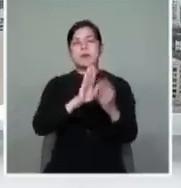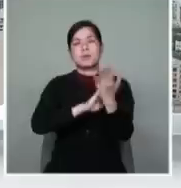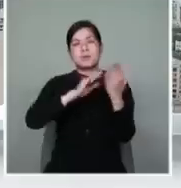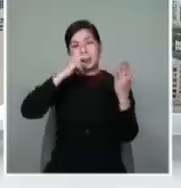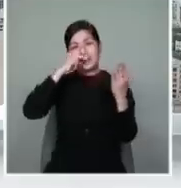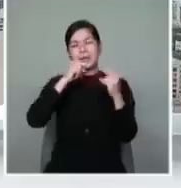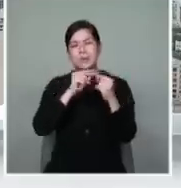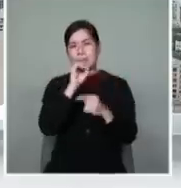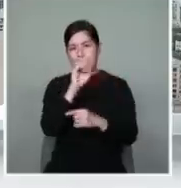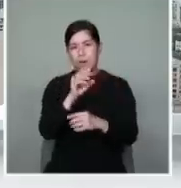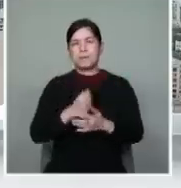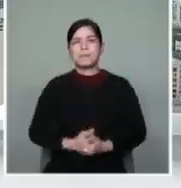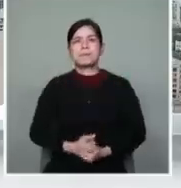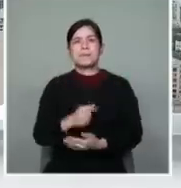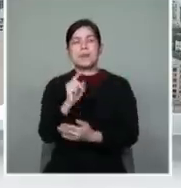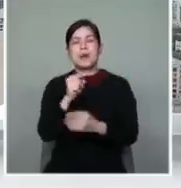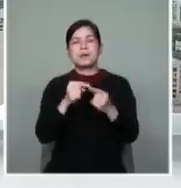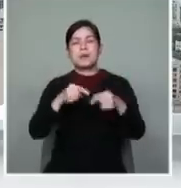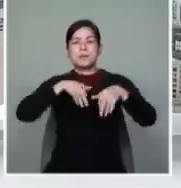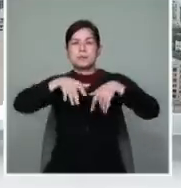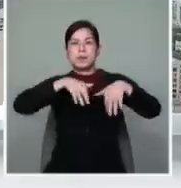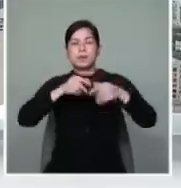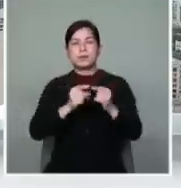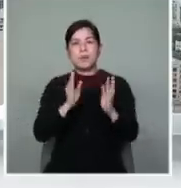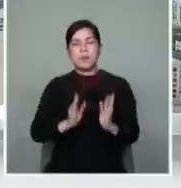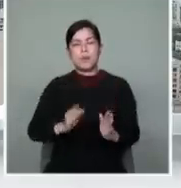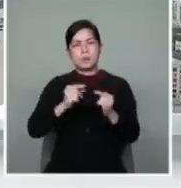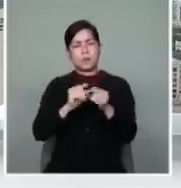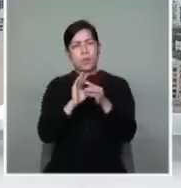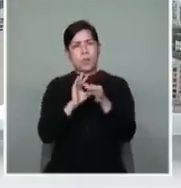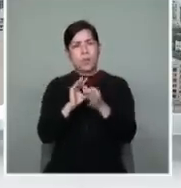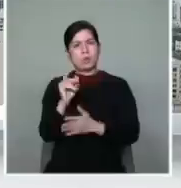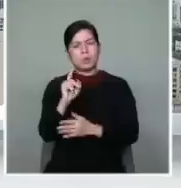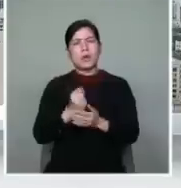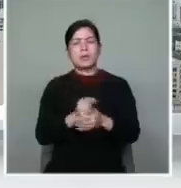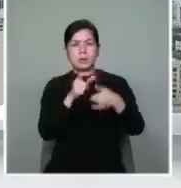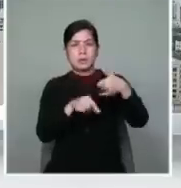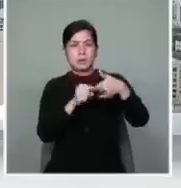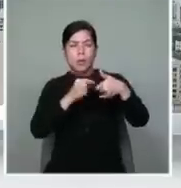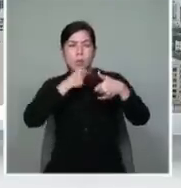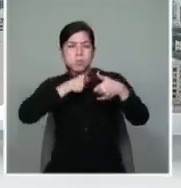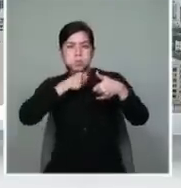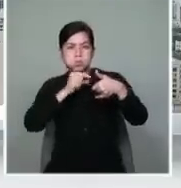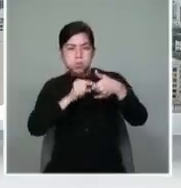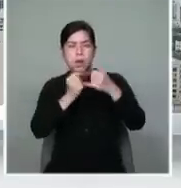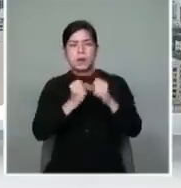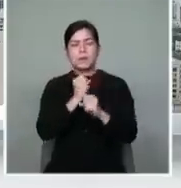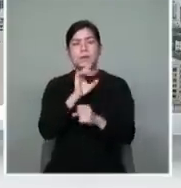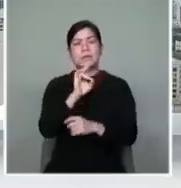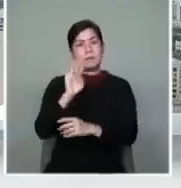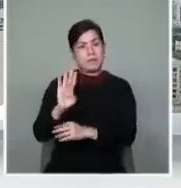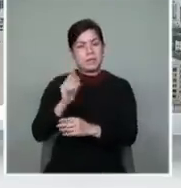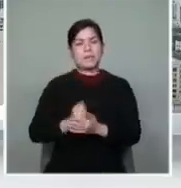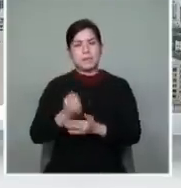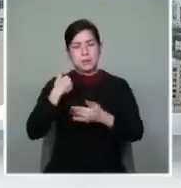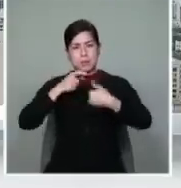านนี้ก็ส่งผลทำให้หลายคนค่ะแสดงความเป็นห่วงเพราะว่าเรื่องแรกเลยทรัมป์อายุค่อนข้างมากแล้วนะคะเราก็เห็นว่ามีผู้นำหล